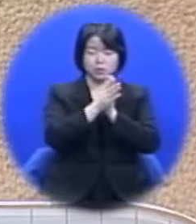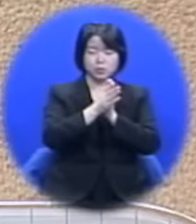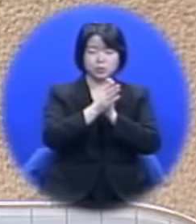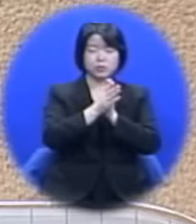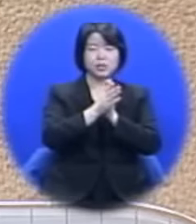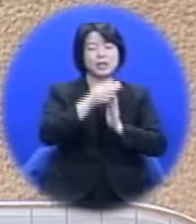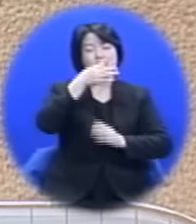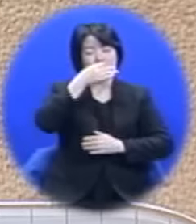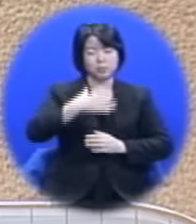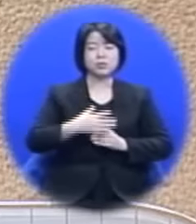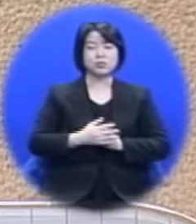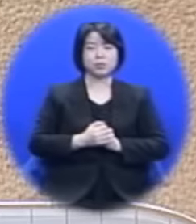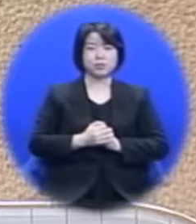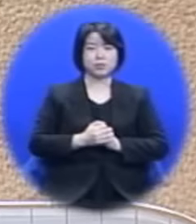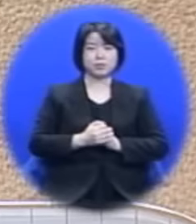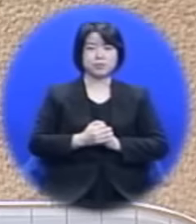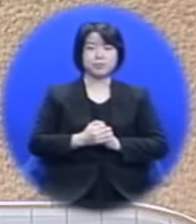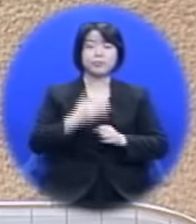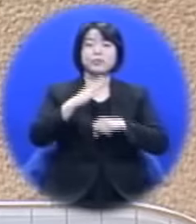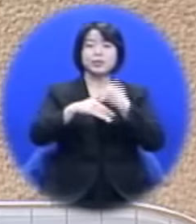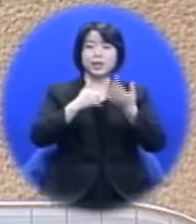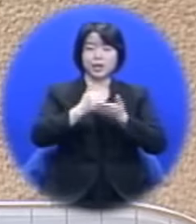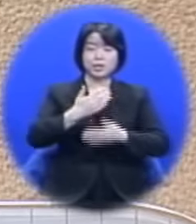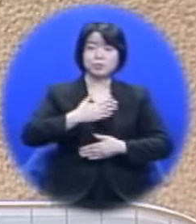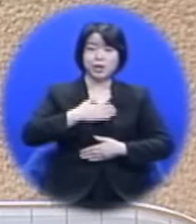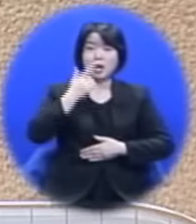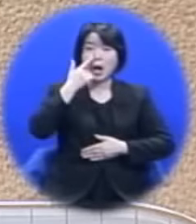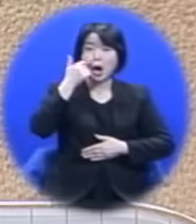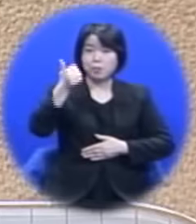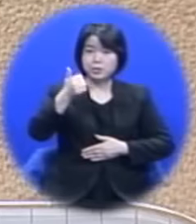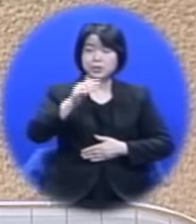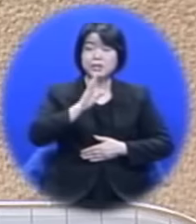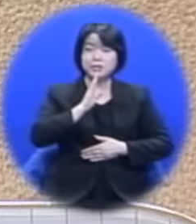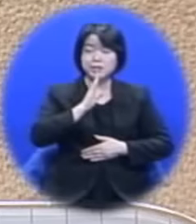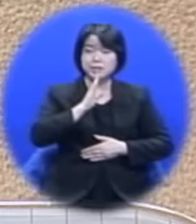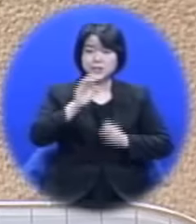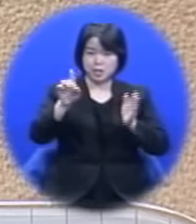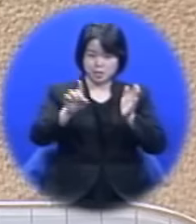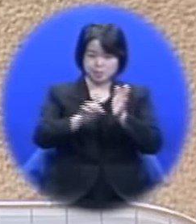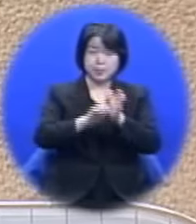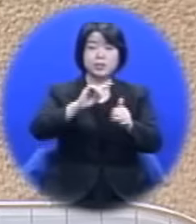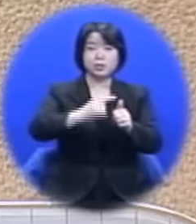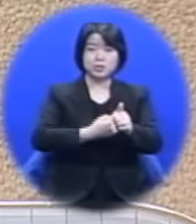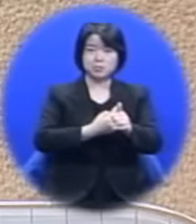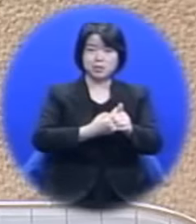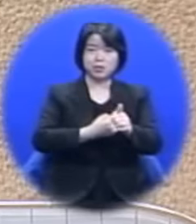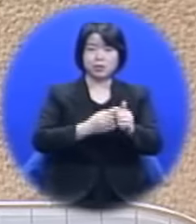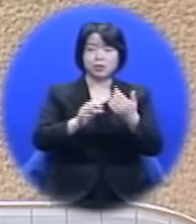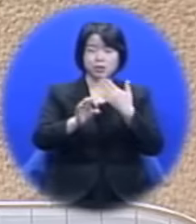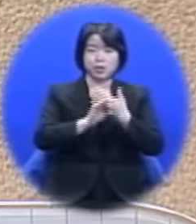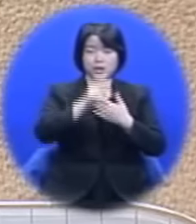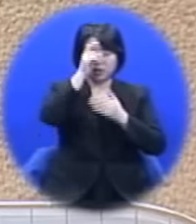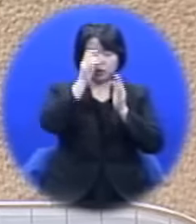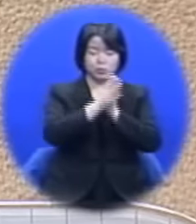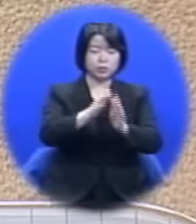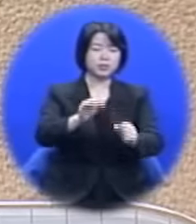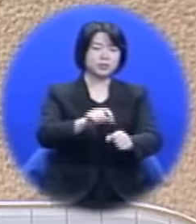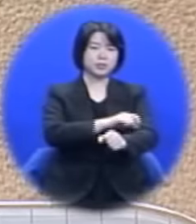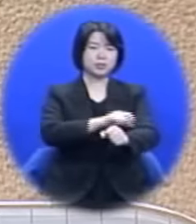힘든 거예요 하나님이 내 아버지라는 사실 믿어지면 기도는요 특권이라